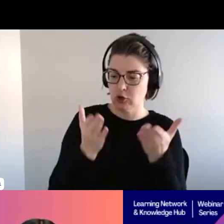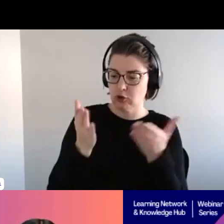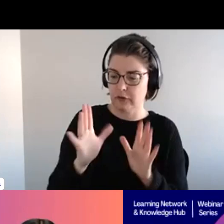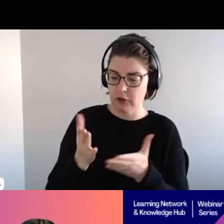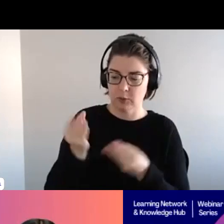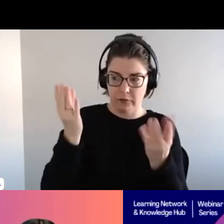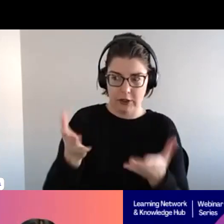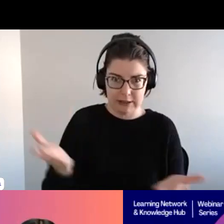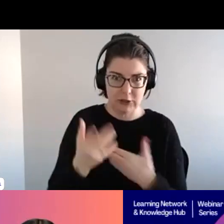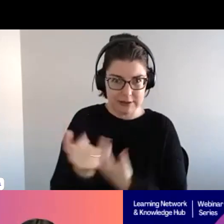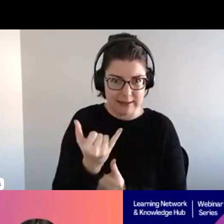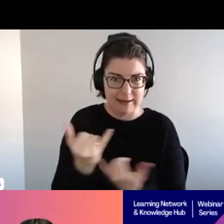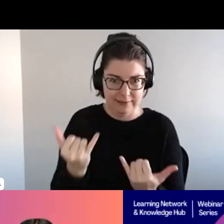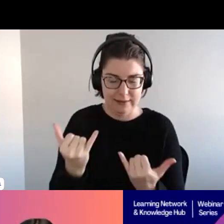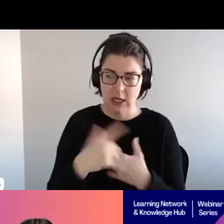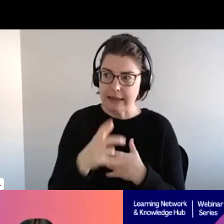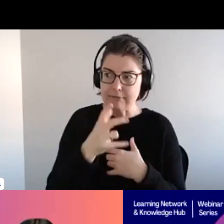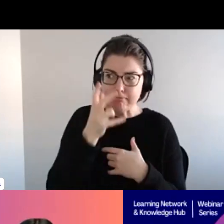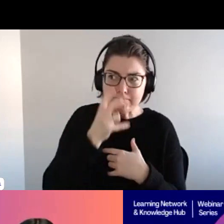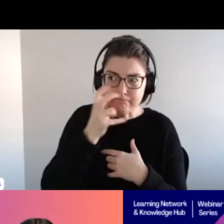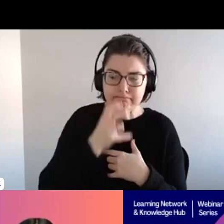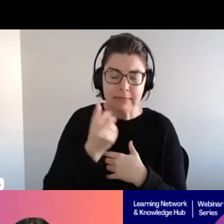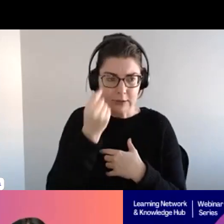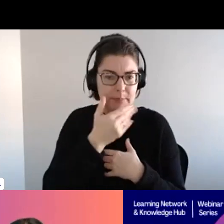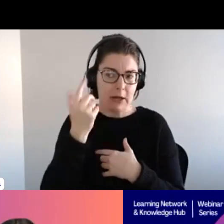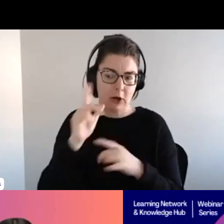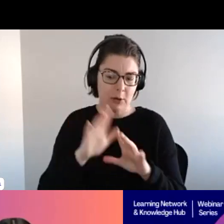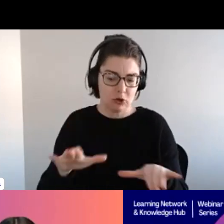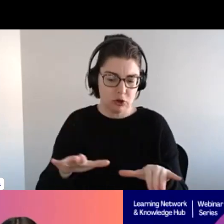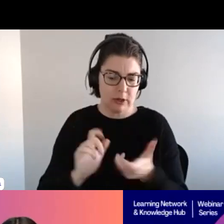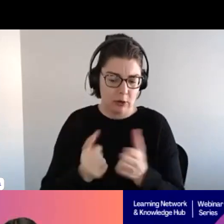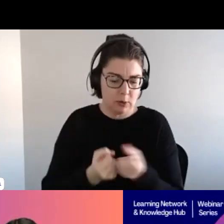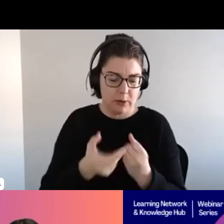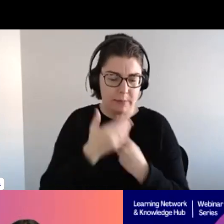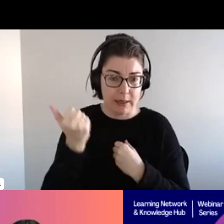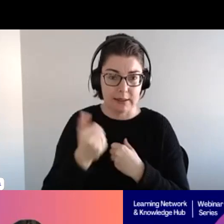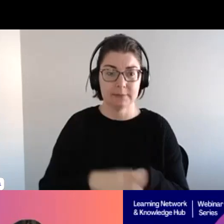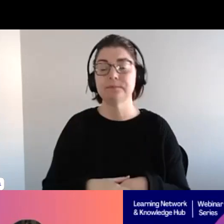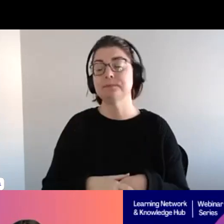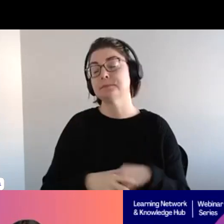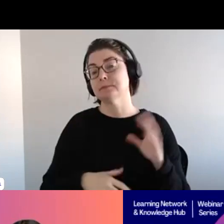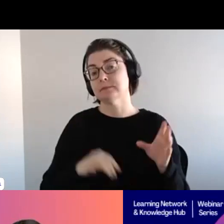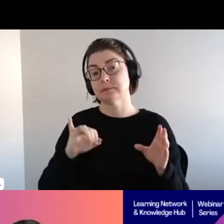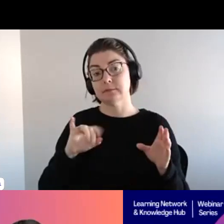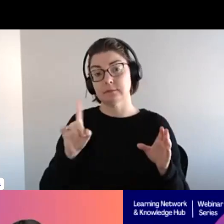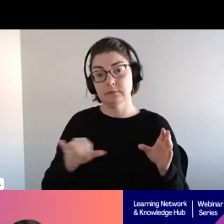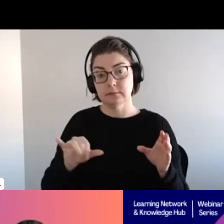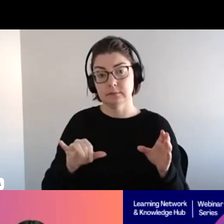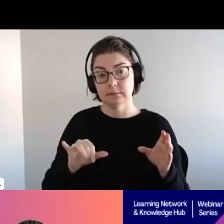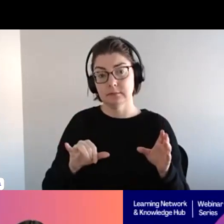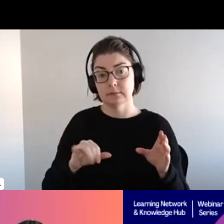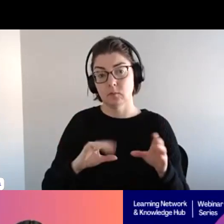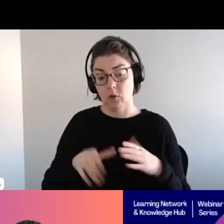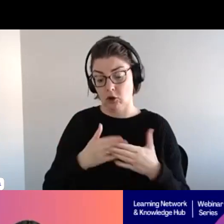qu'est-ce que les fournisseurs de services même question doivent comprendre pour mieux aider les jeunes ils doivent comprendre que